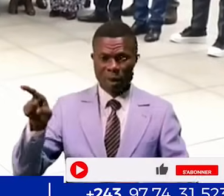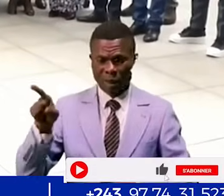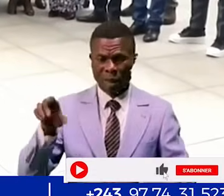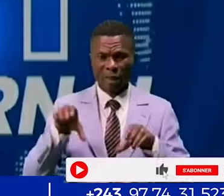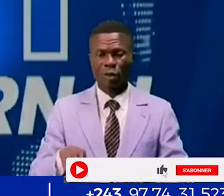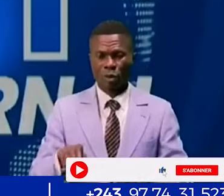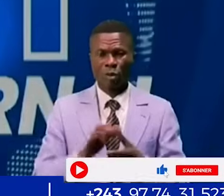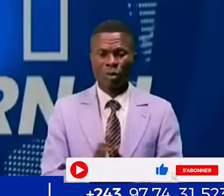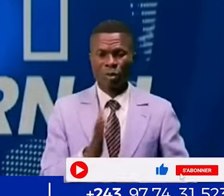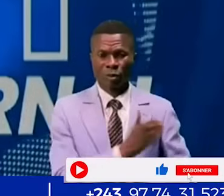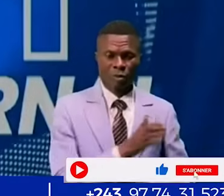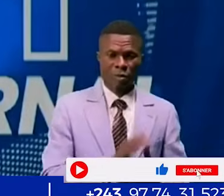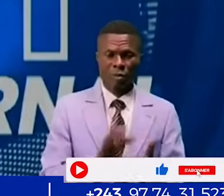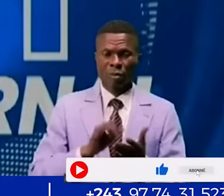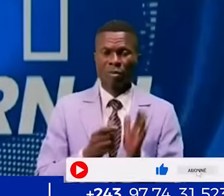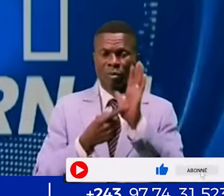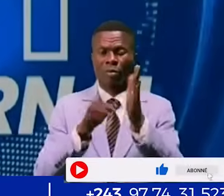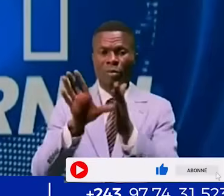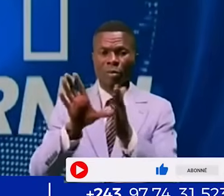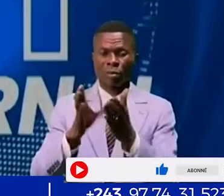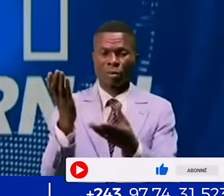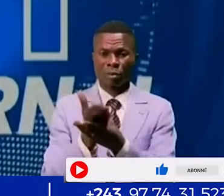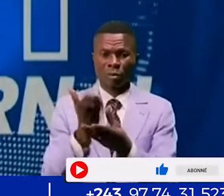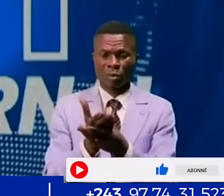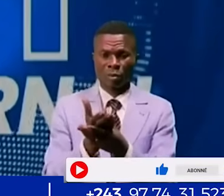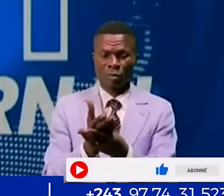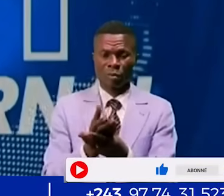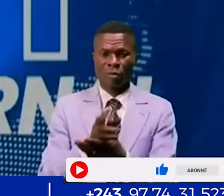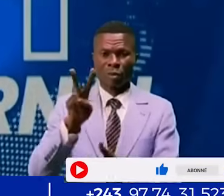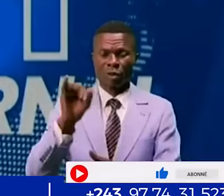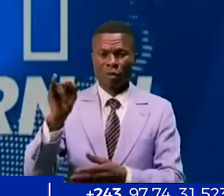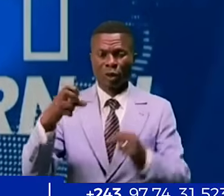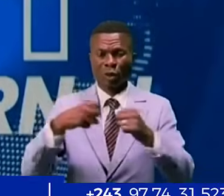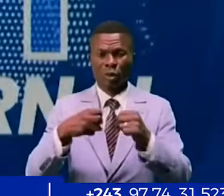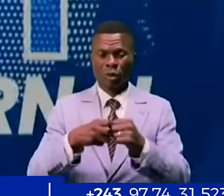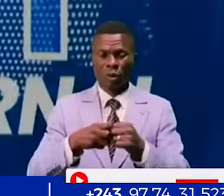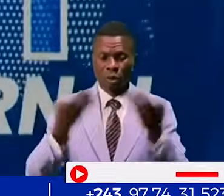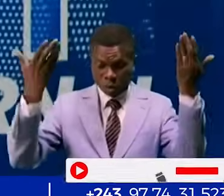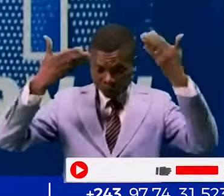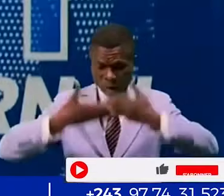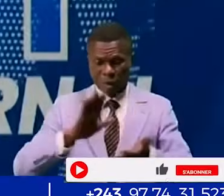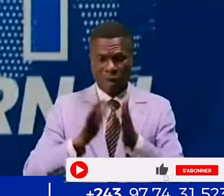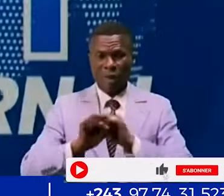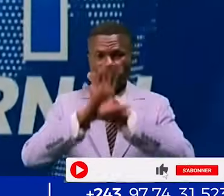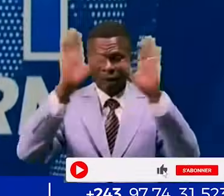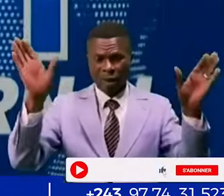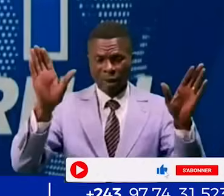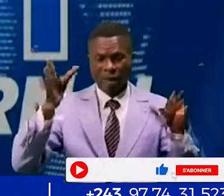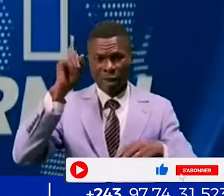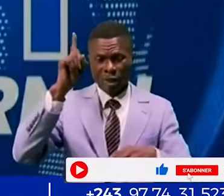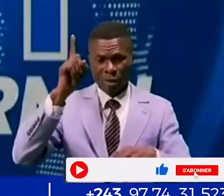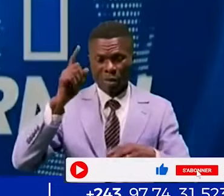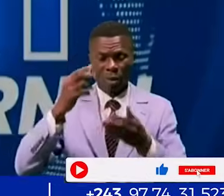pays. Projection du film documentaire Virunga Énergie, de l'obscurité à la lumière, en avant-première